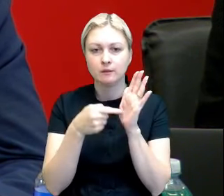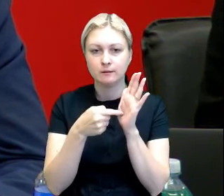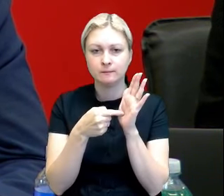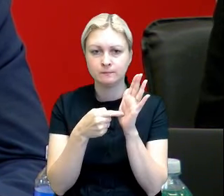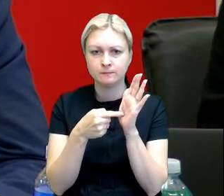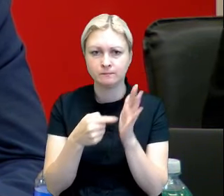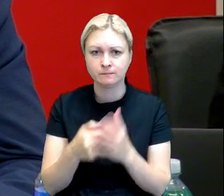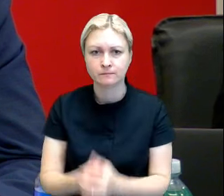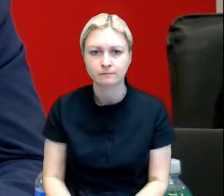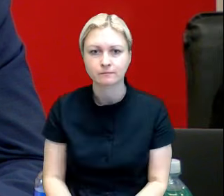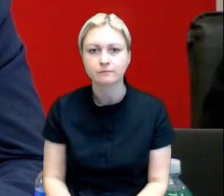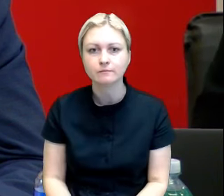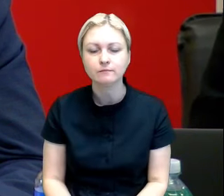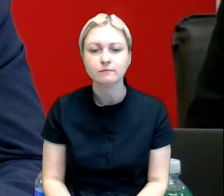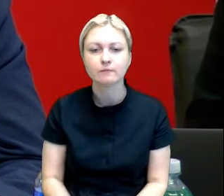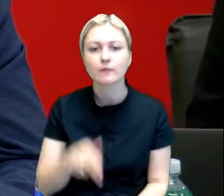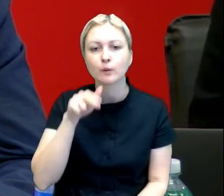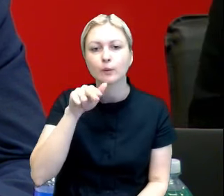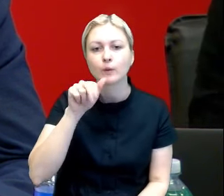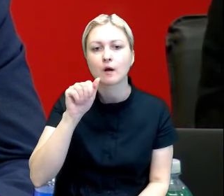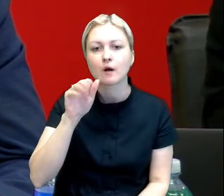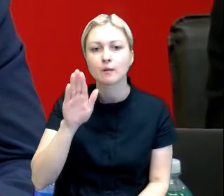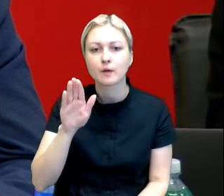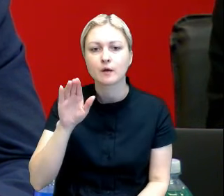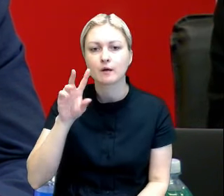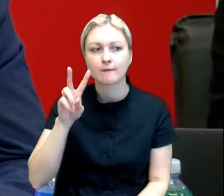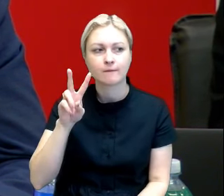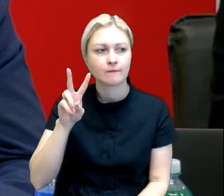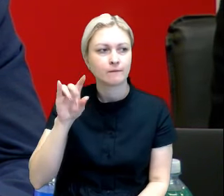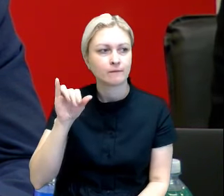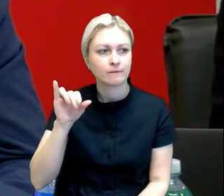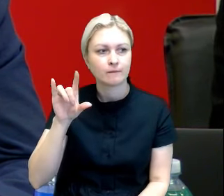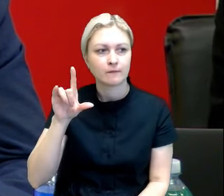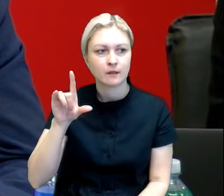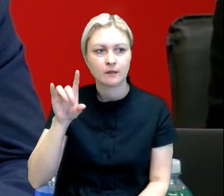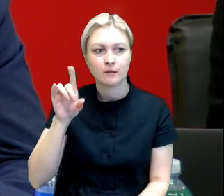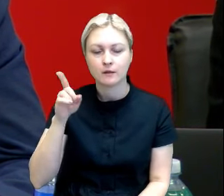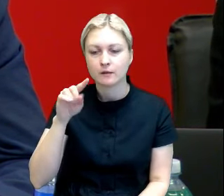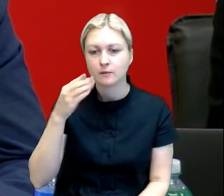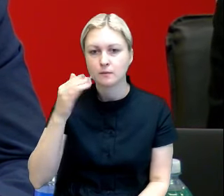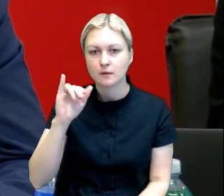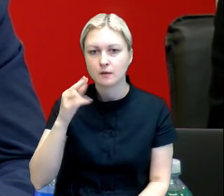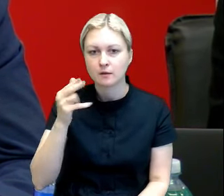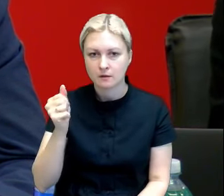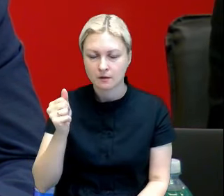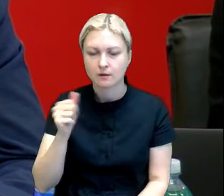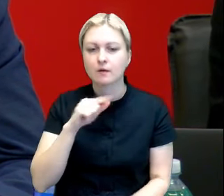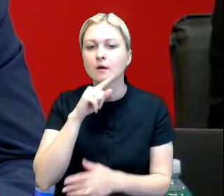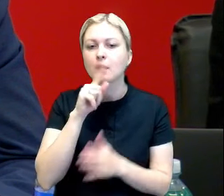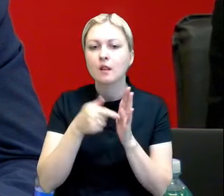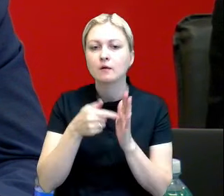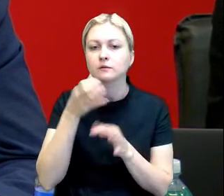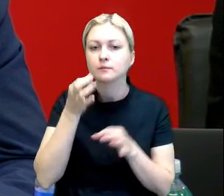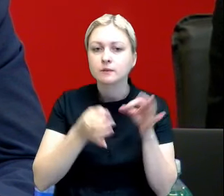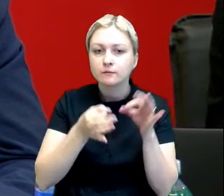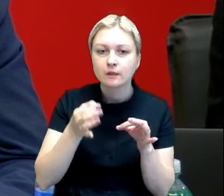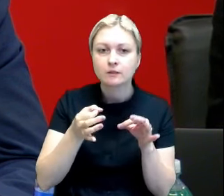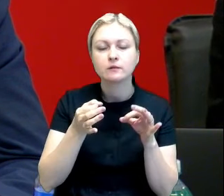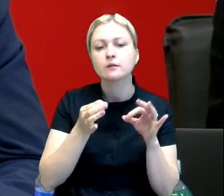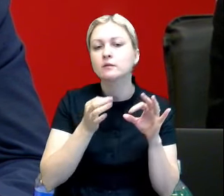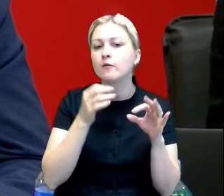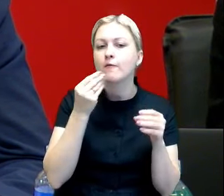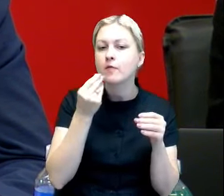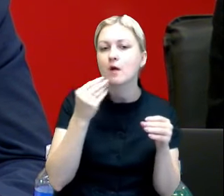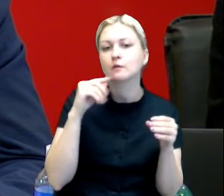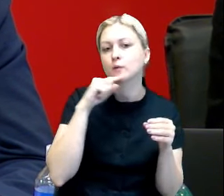uždar akcinę bendrovę vildmin klausimas svarstytas yra nepritarta finansų ir ekonomikos komitete